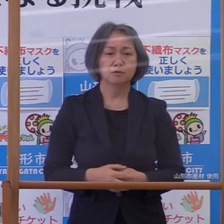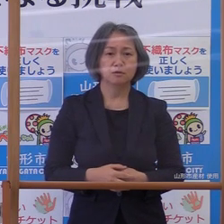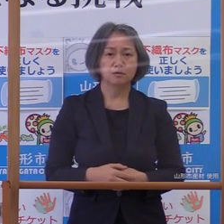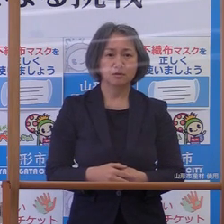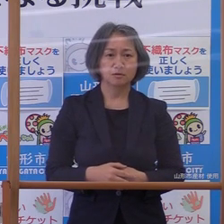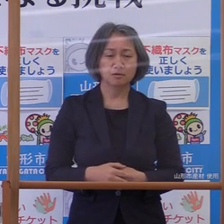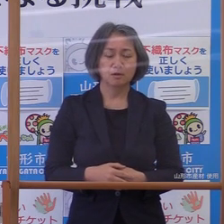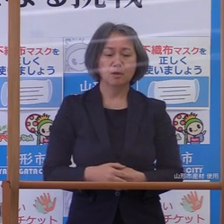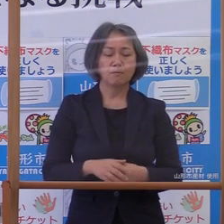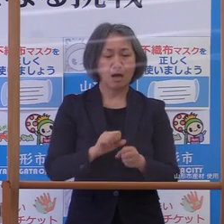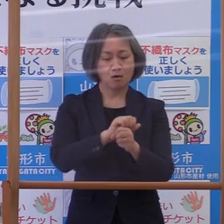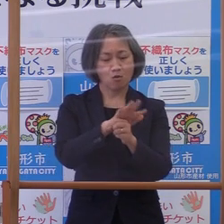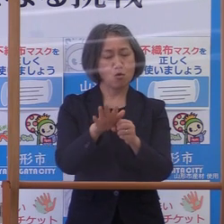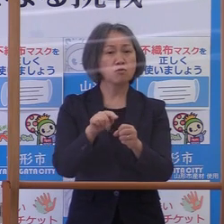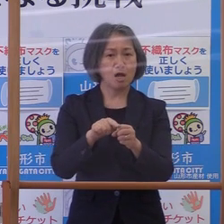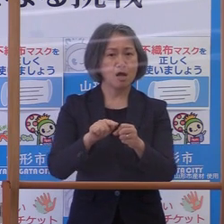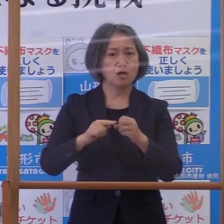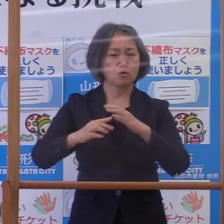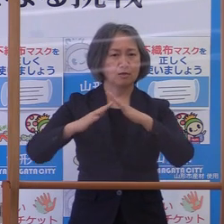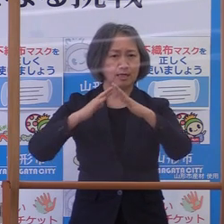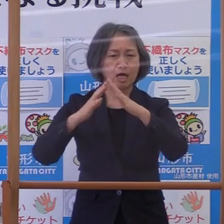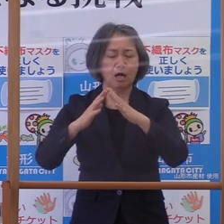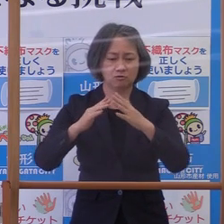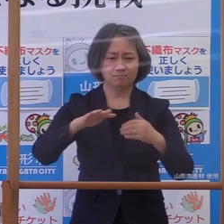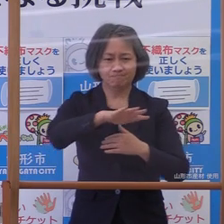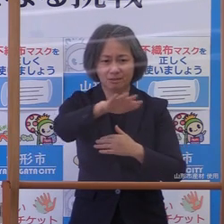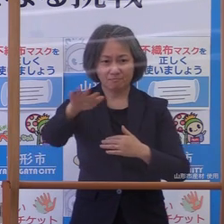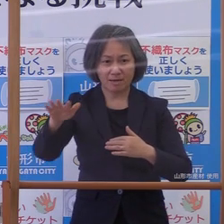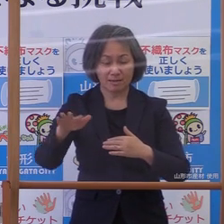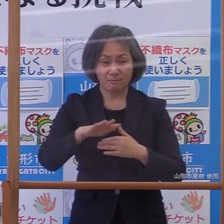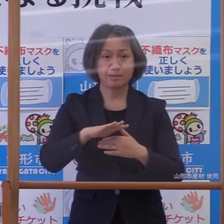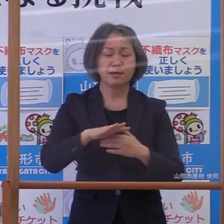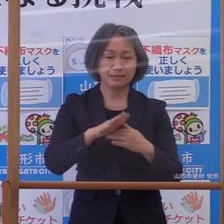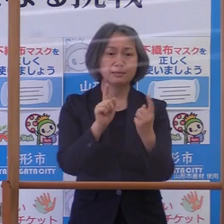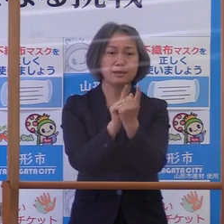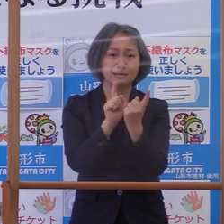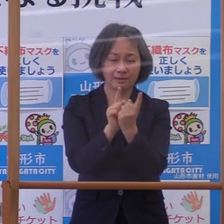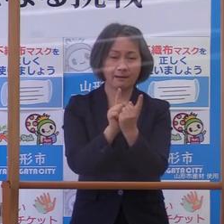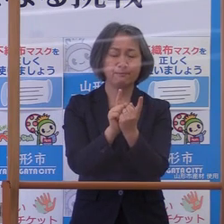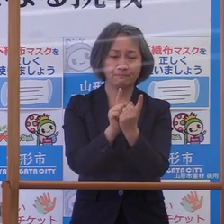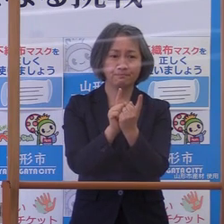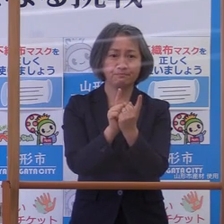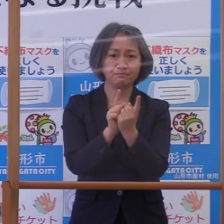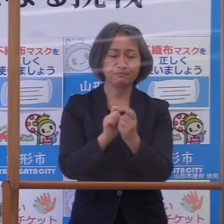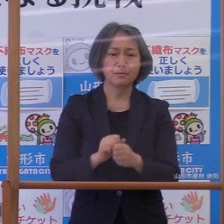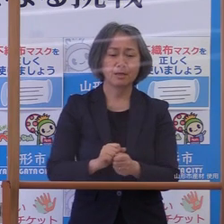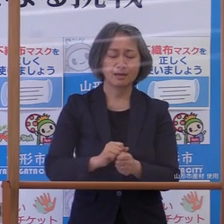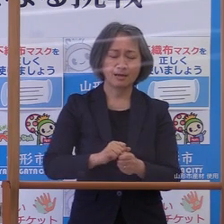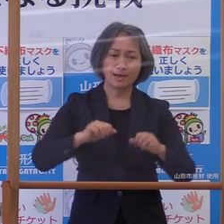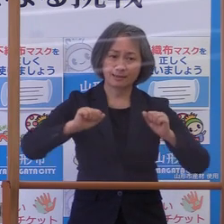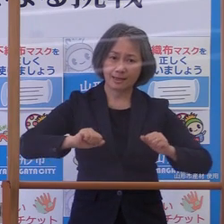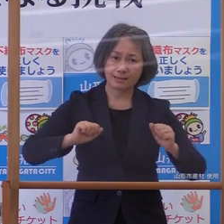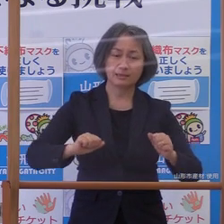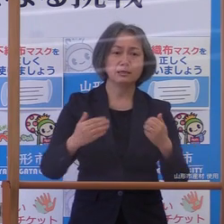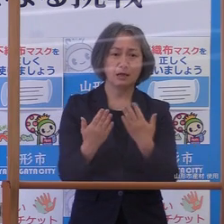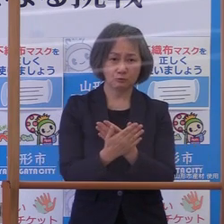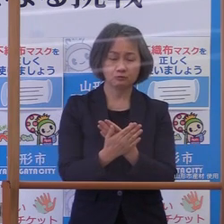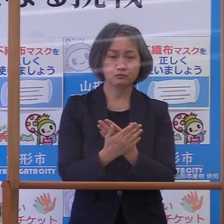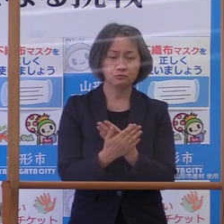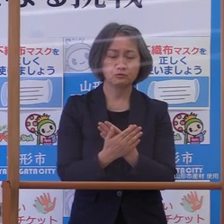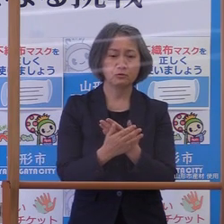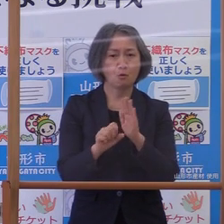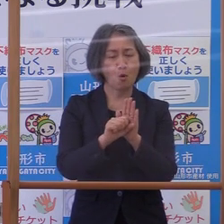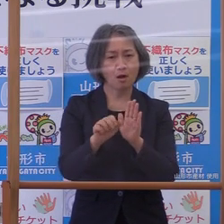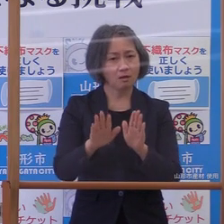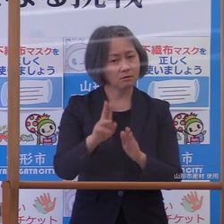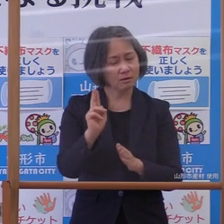今コロナと戦うすべての皆さんに対してですね、一つ元気になるようなそんな効果は